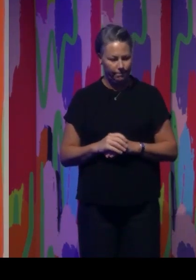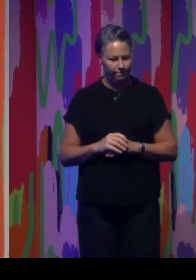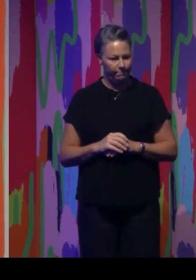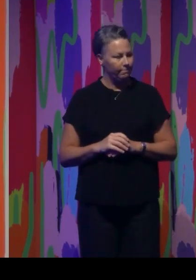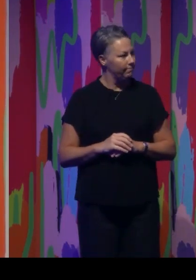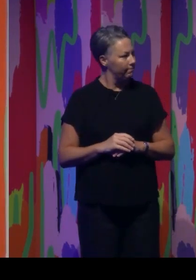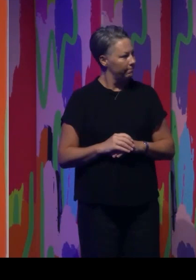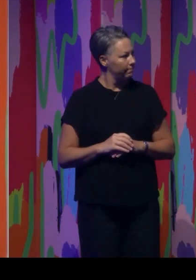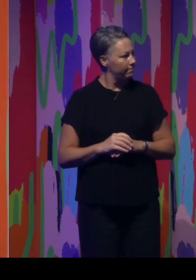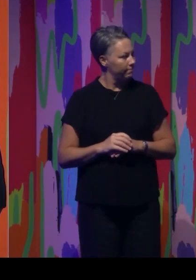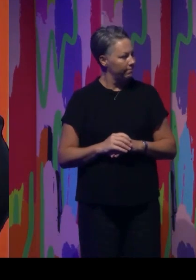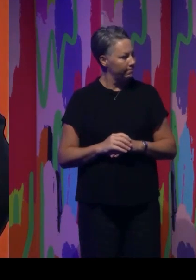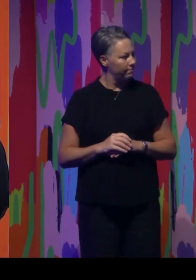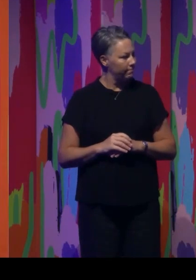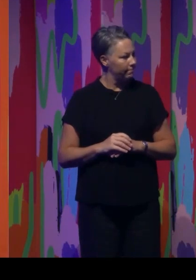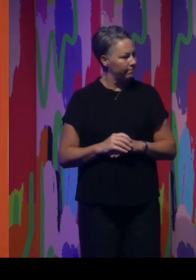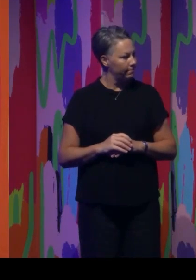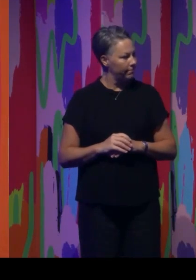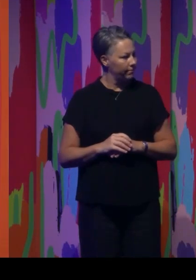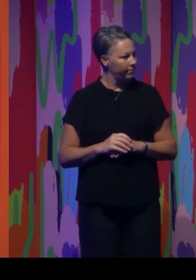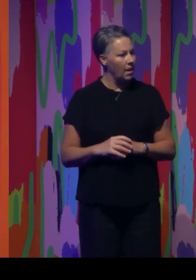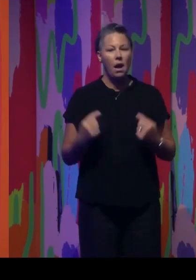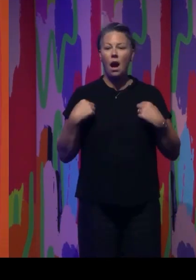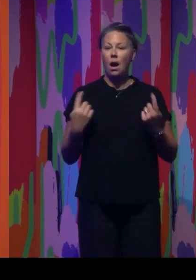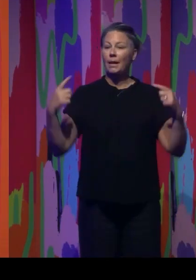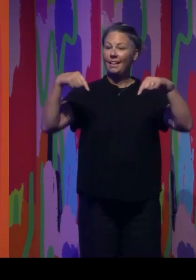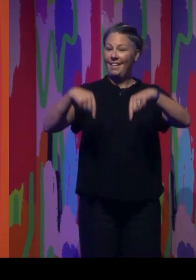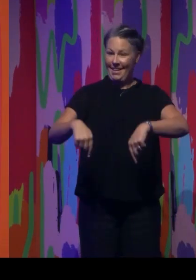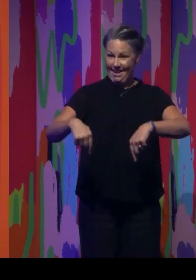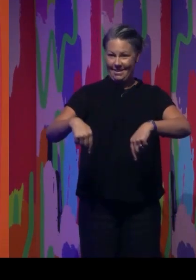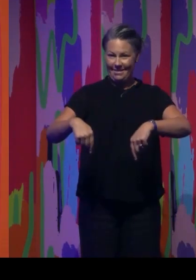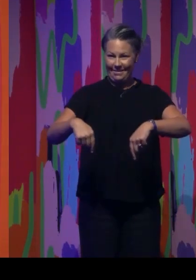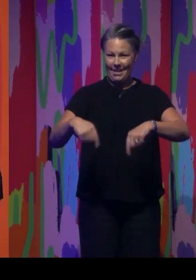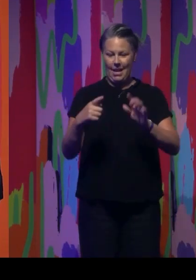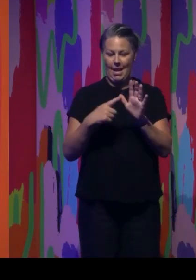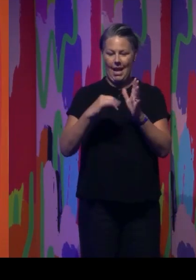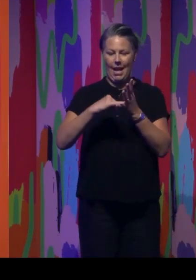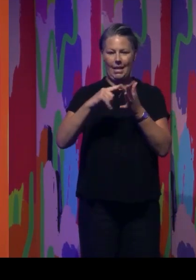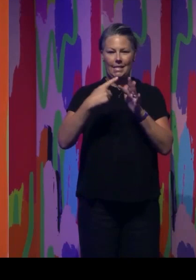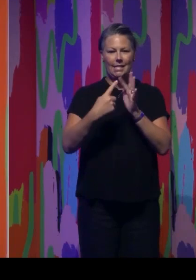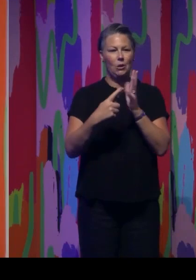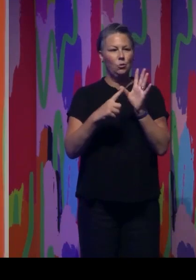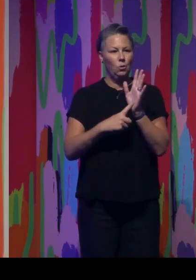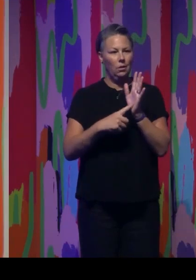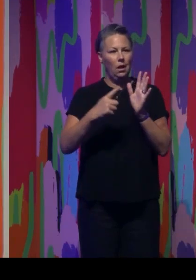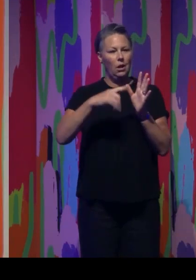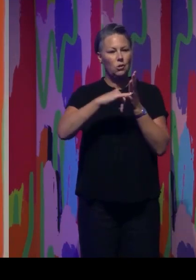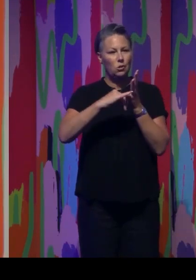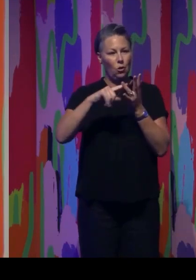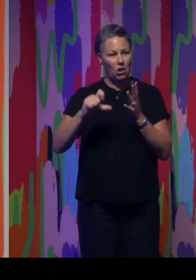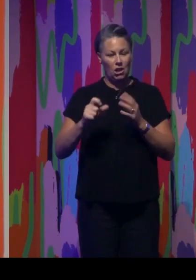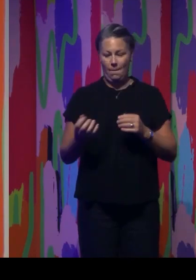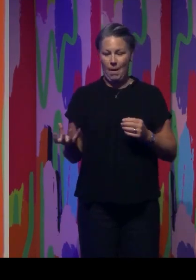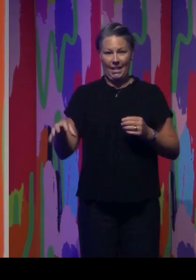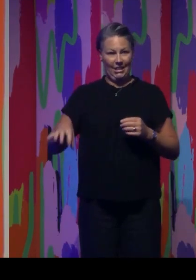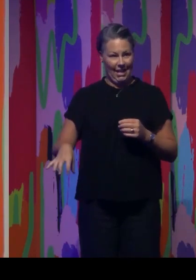সালে প্রতিষ্ঠিত হয়েছে আই অ্যাম রিপ্রেজেন্টিং হিয়ার টুডে Asexual Association of Bangladesh, which has been formed